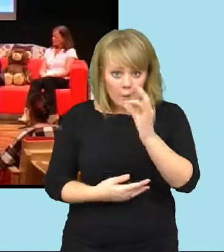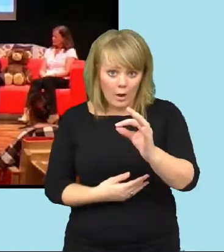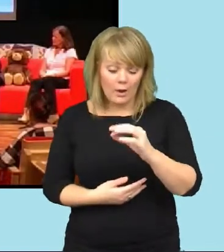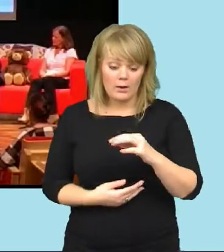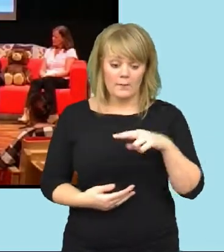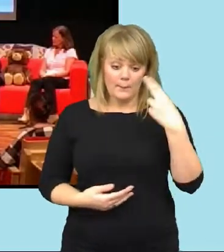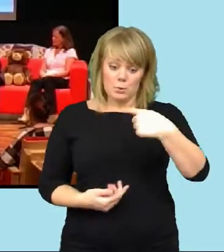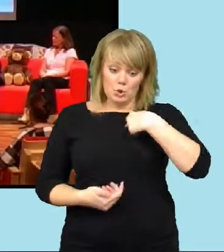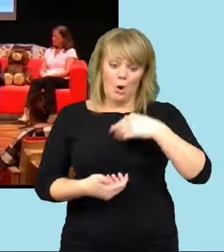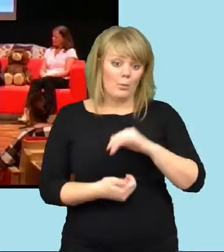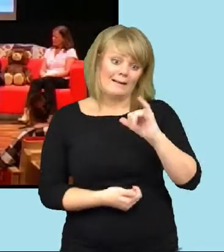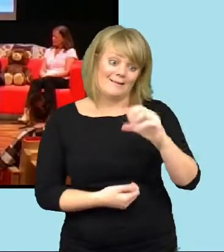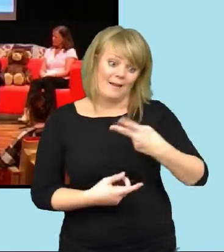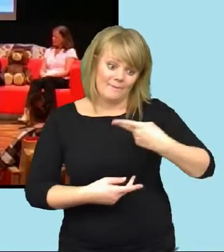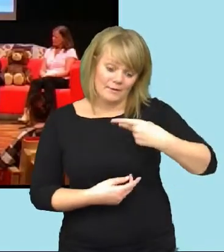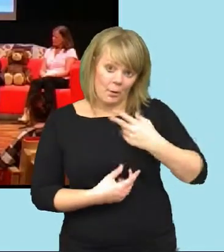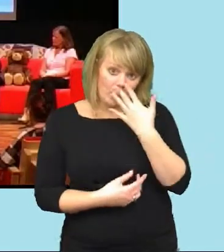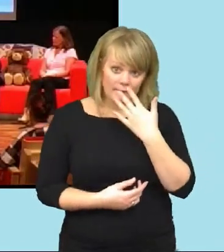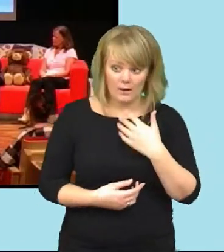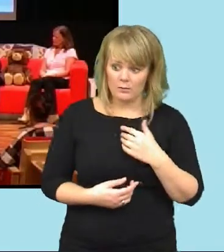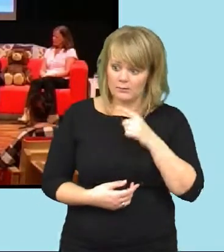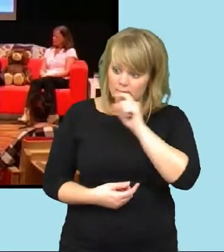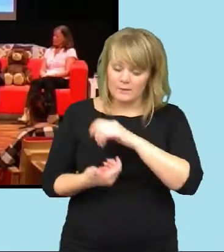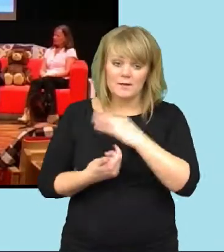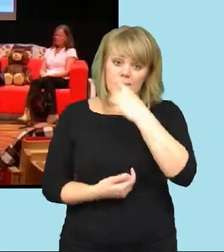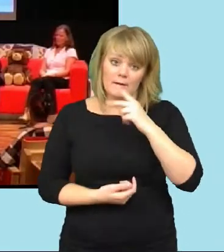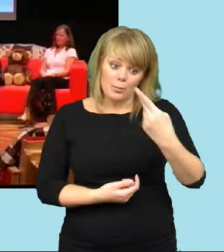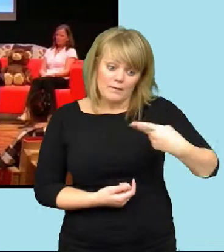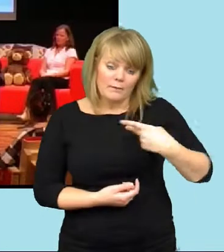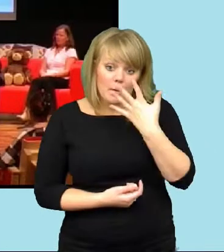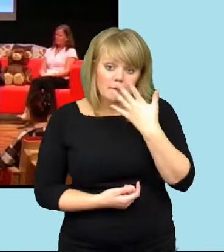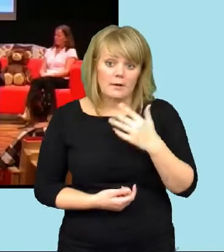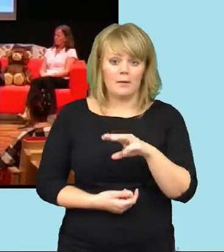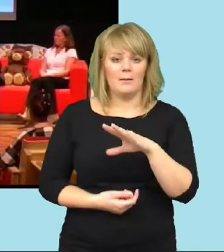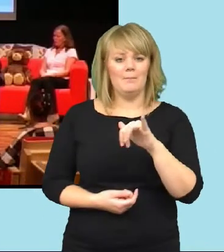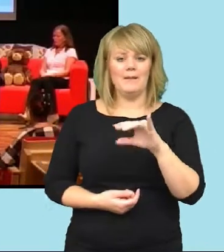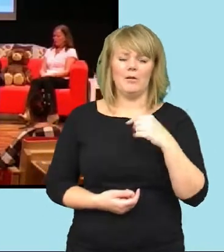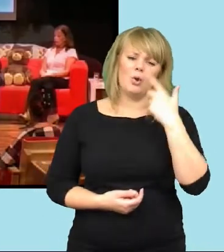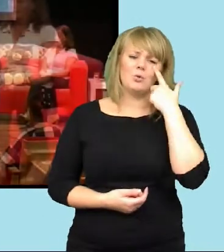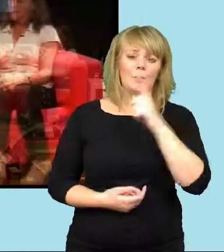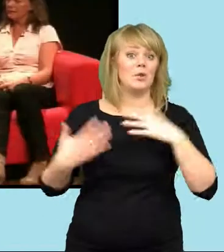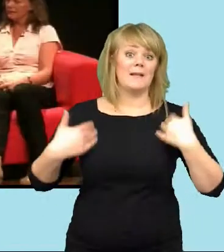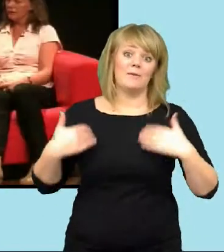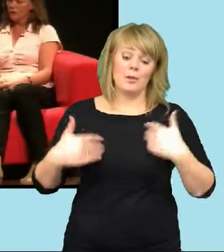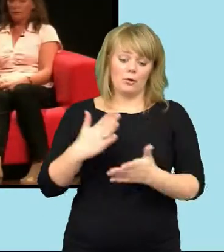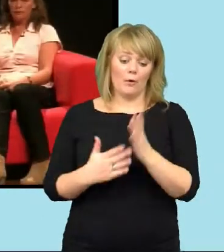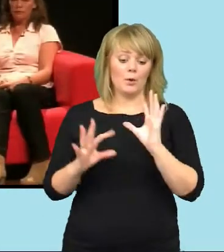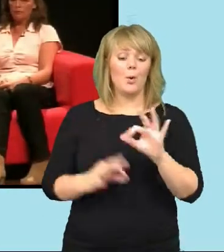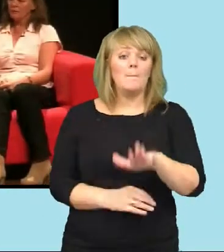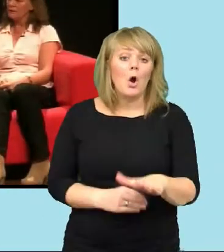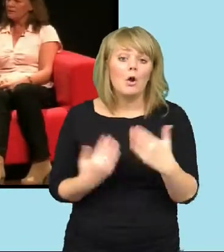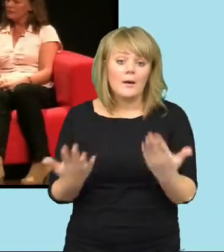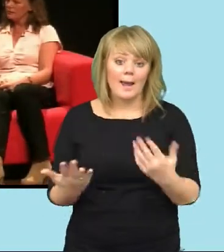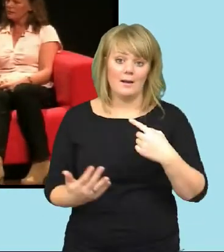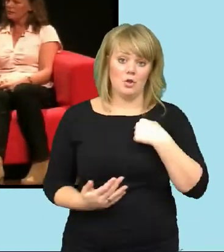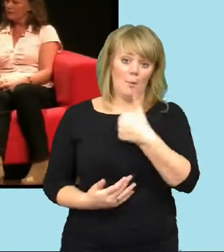nu är det jag och Isa som pratar eller nu är det jag och Louise som pratar eller? Det är säkert väldigt individuellt också hur barnet är. Ja. Att jag kan ju bara utgå